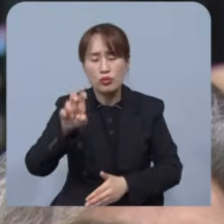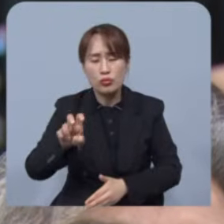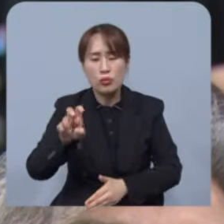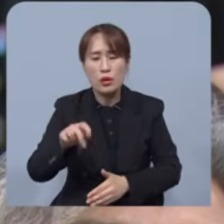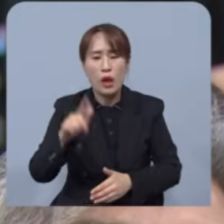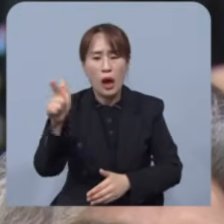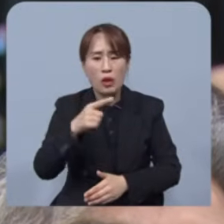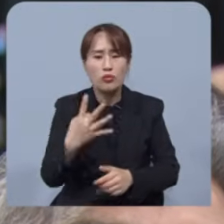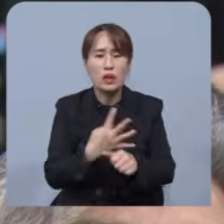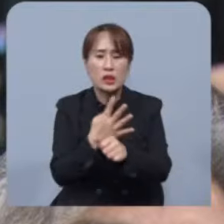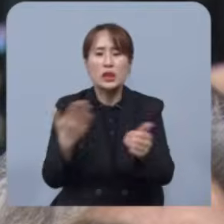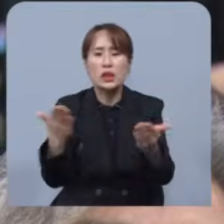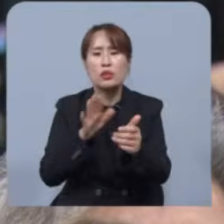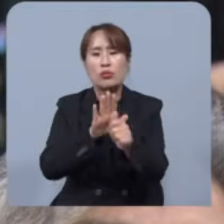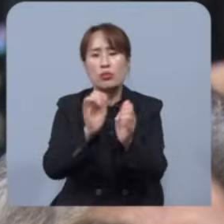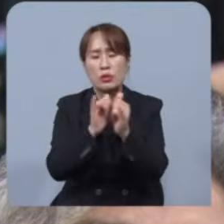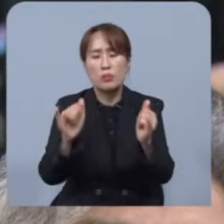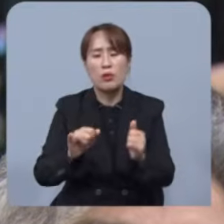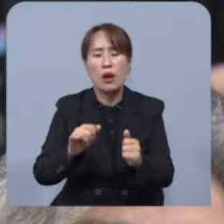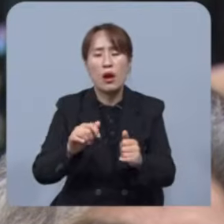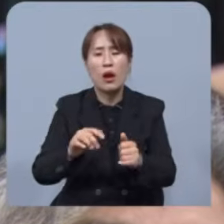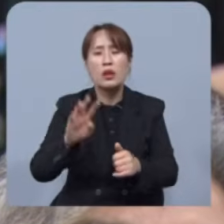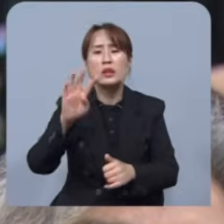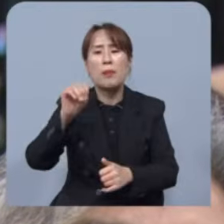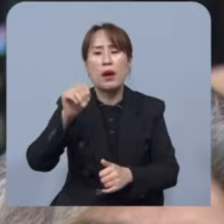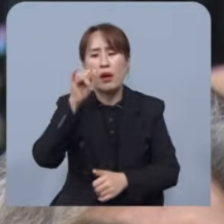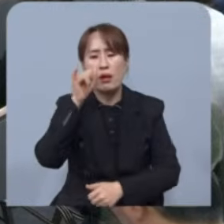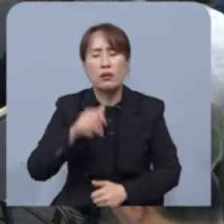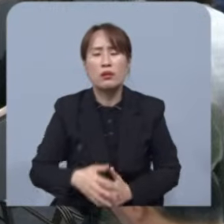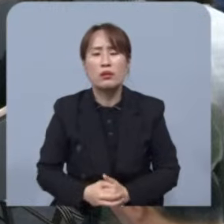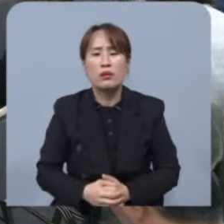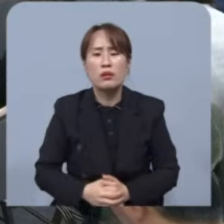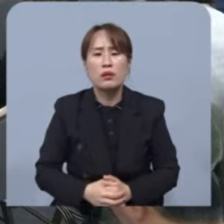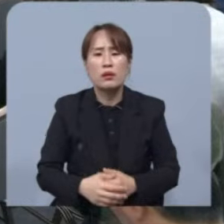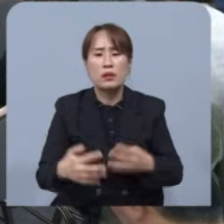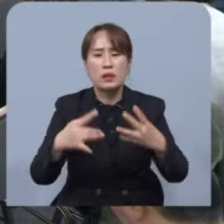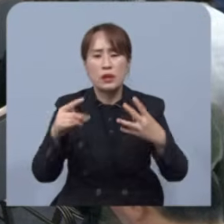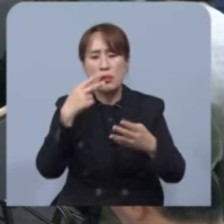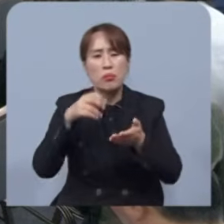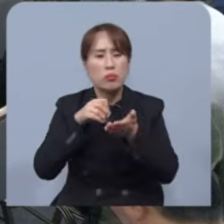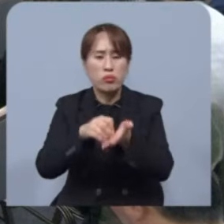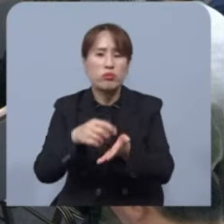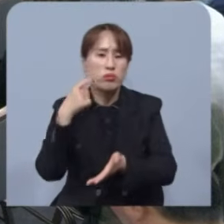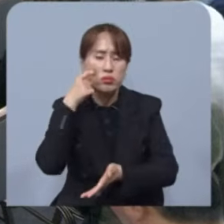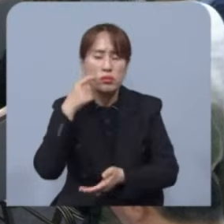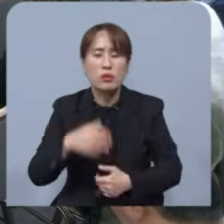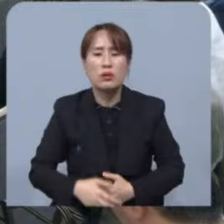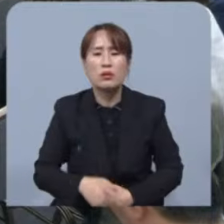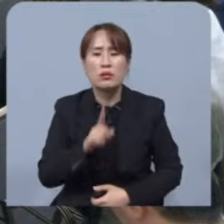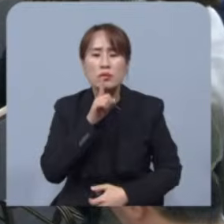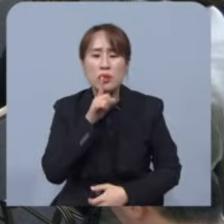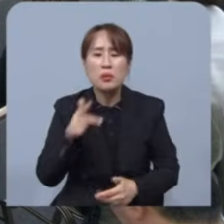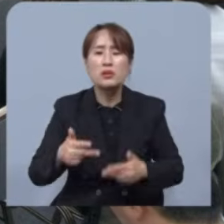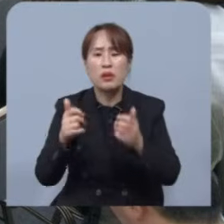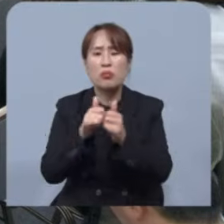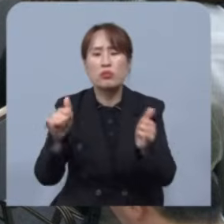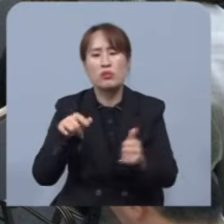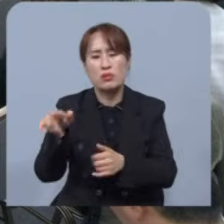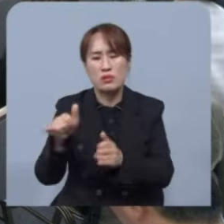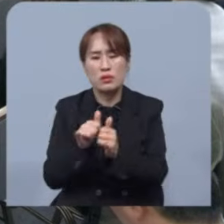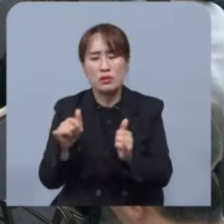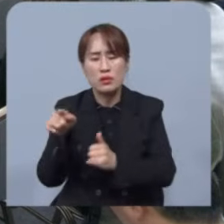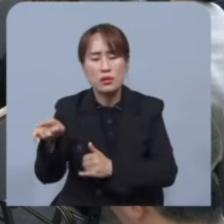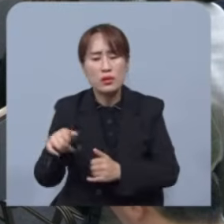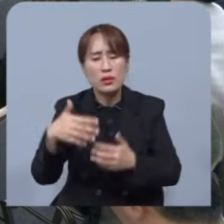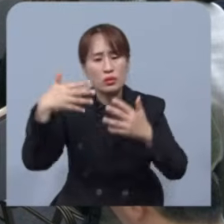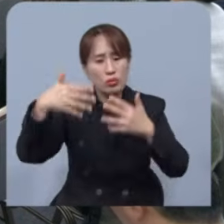최대 4시간 근무에 4만 원이 책정됩니다. 당연히 4대 보험 대상도 아니죠. 말 그대로 자원봉사자입니다.